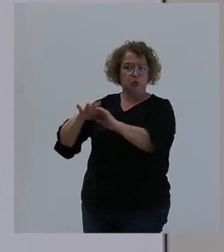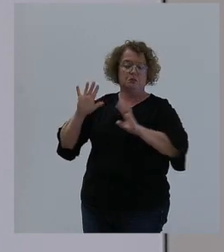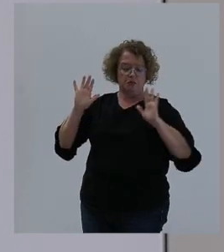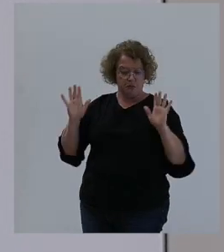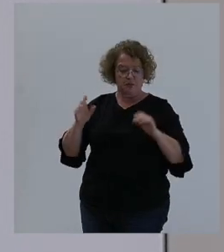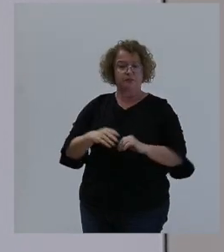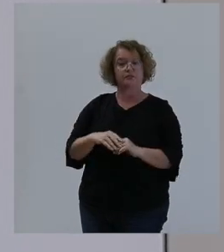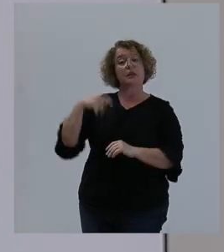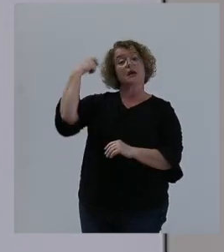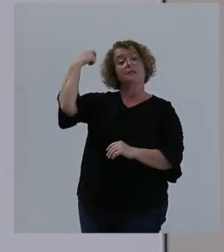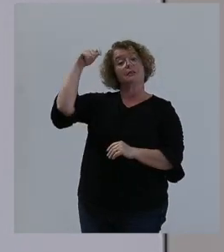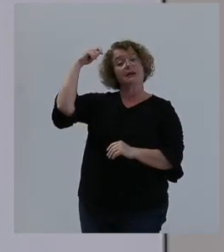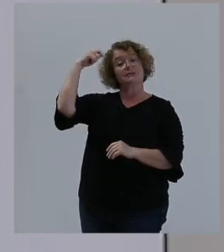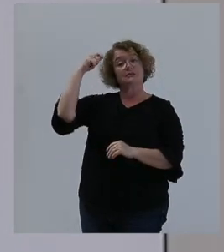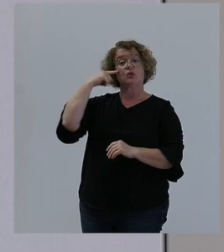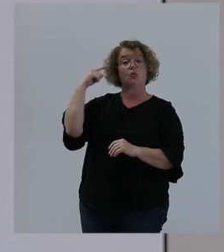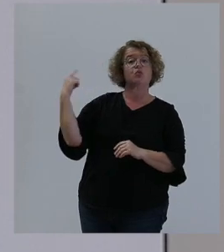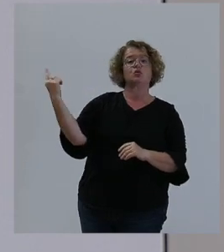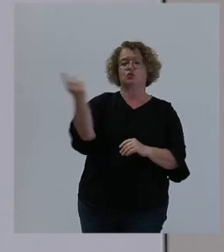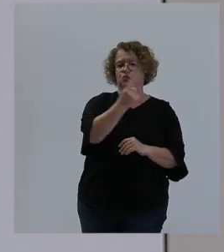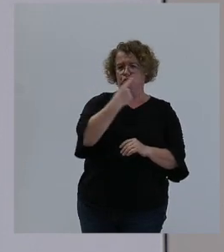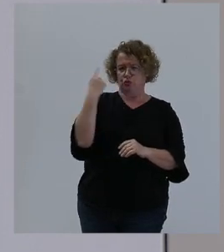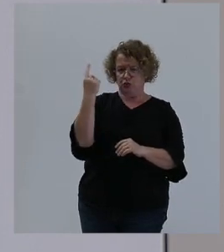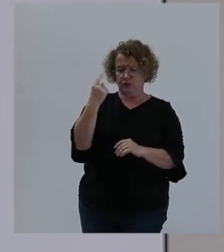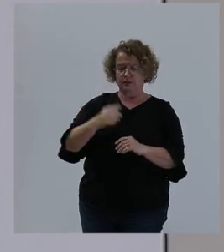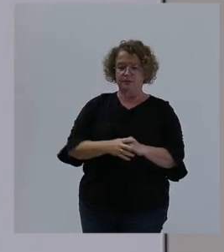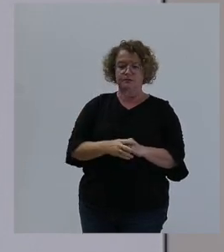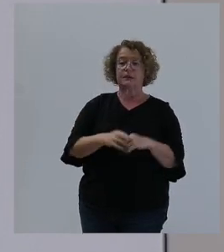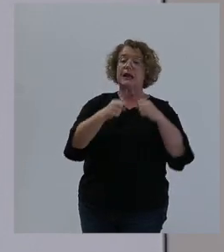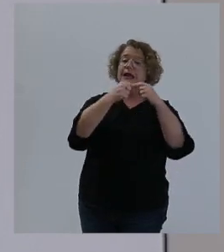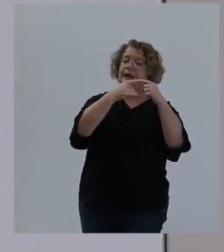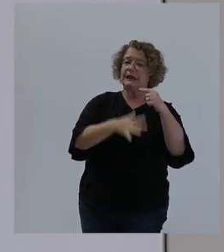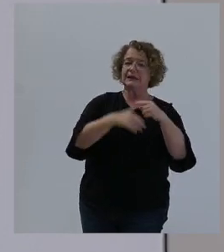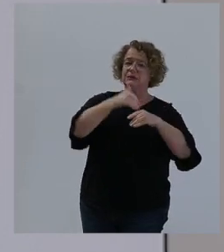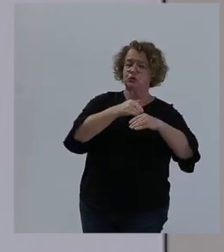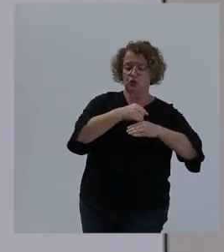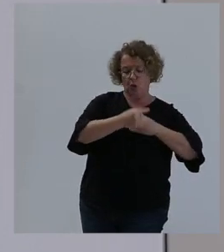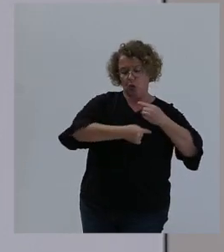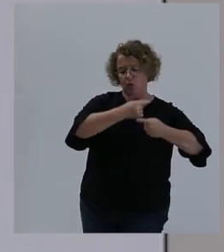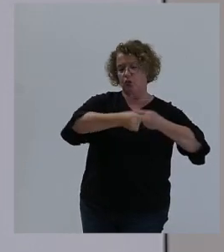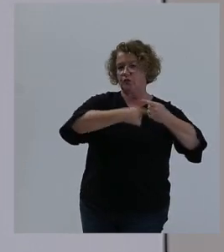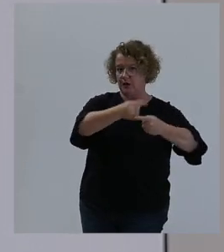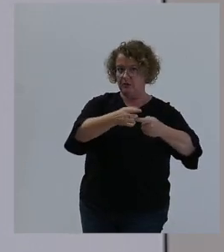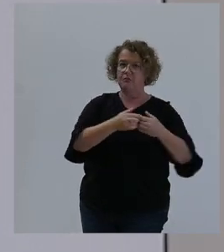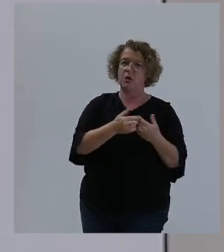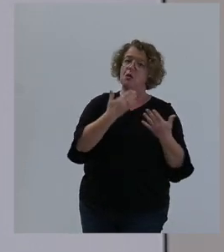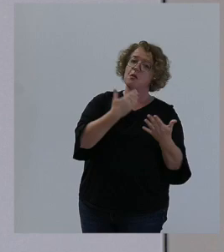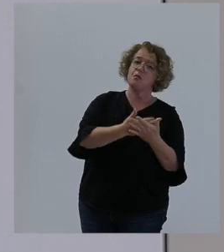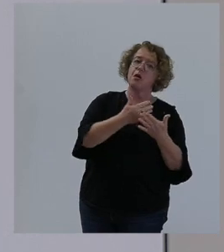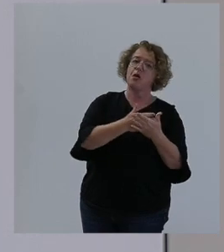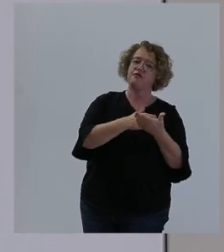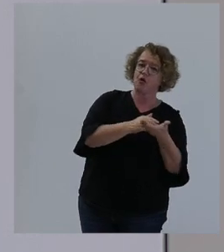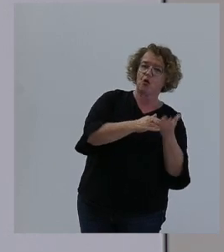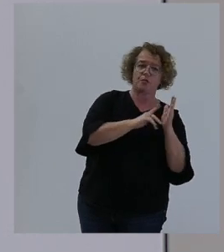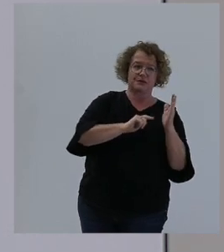que le président soit le président de toutes et tous, et nos listes profondément renouvelées, représentatives de l'ensemble des